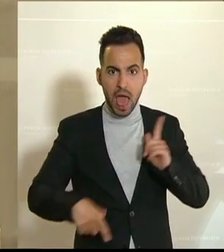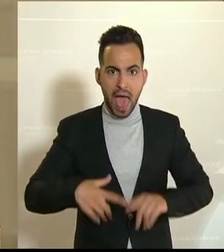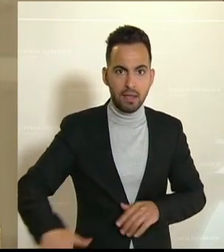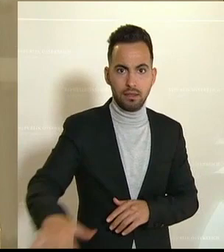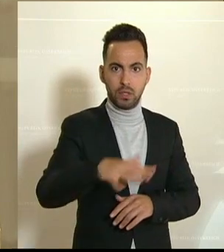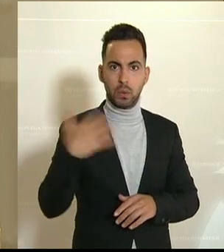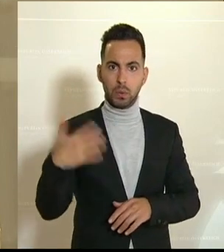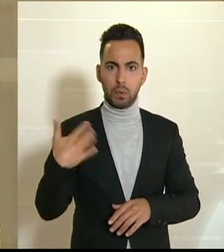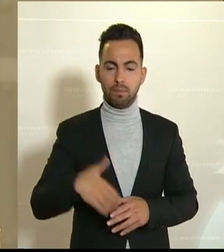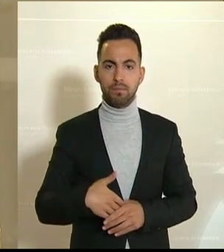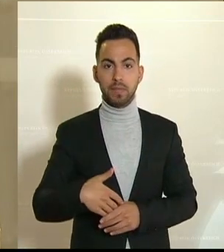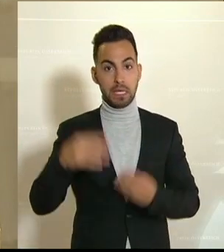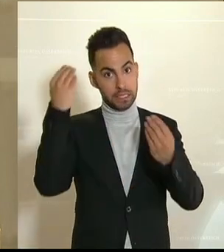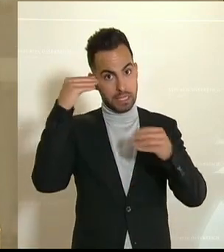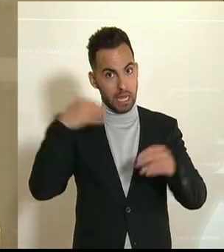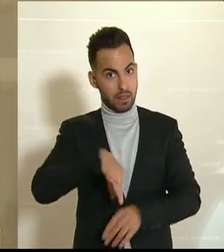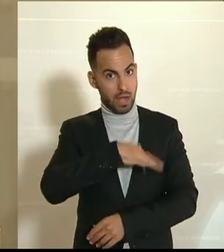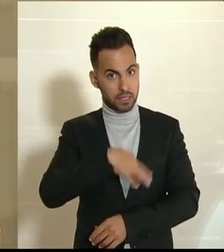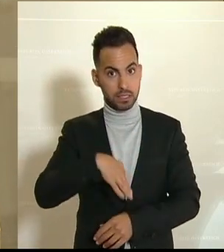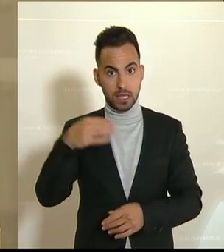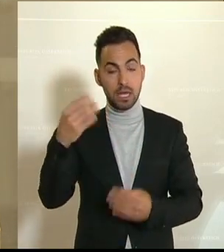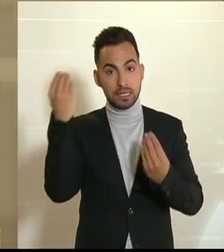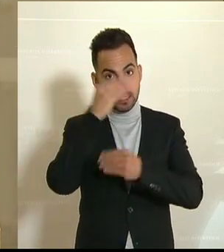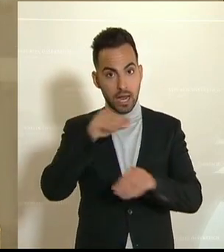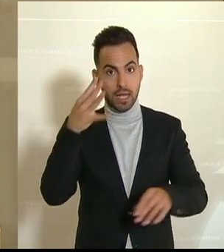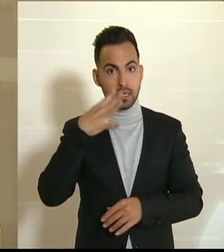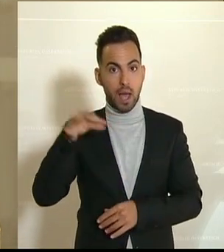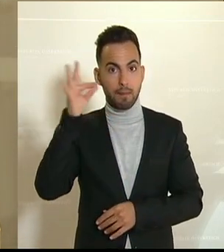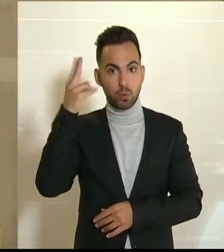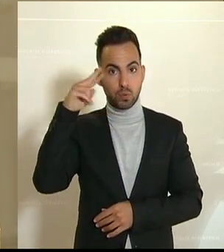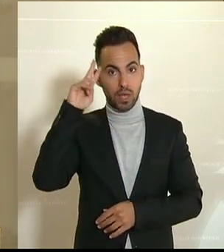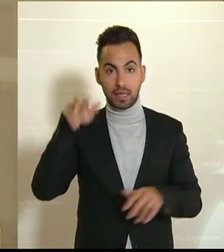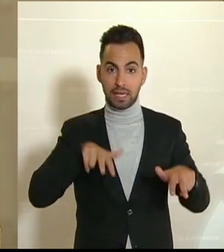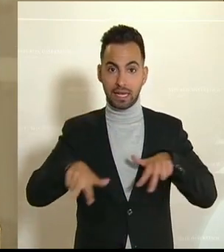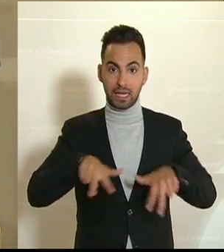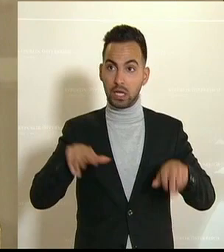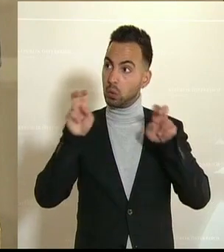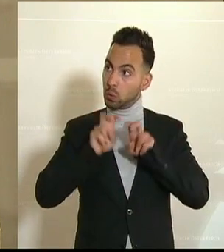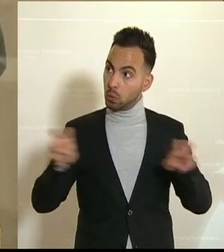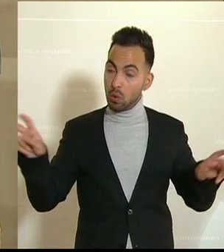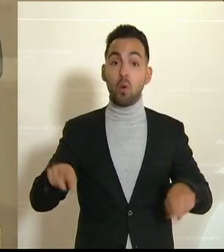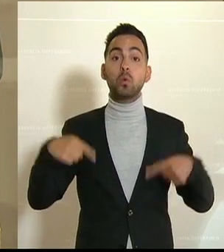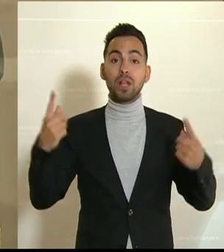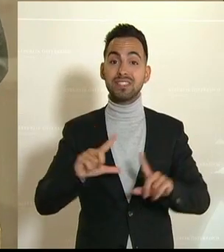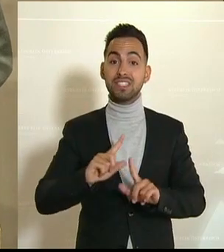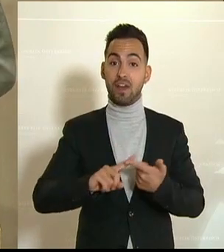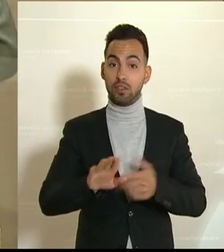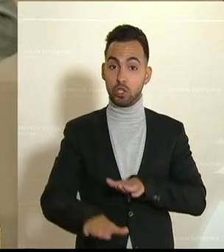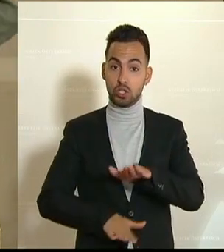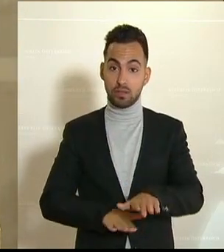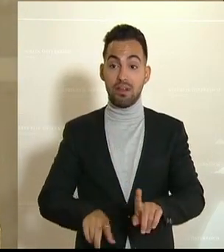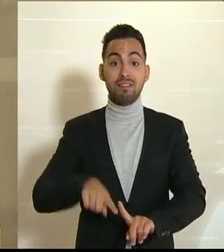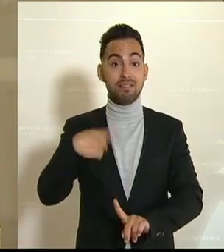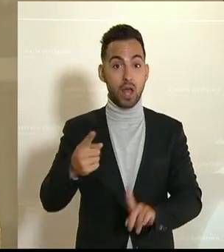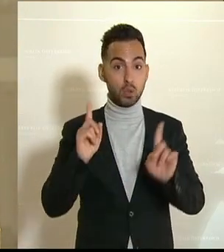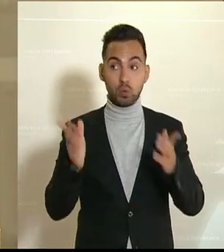leidet. Und dann, sehr geehrter Kanzler und sehr geehrte Damen und Herren der Regierung, dann folgt der zweite Schritt. Dann gestehen Sie sich ein, dass